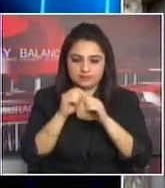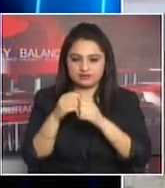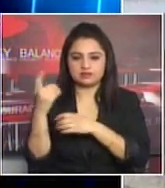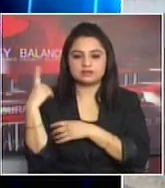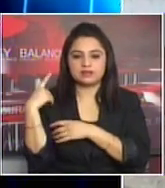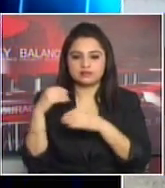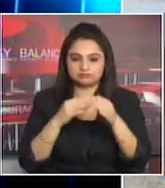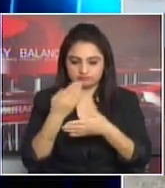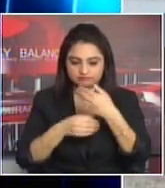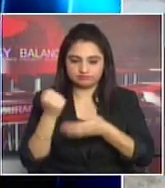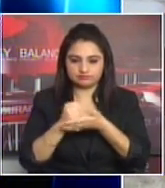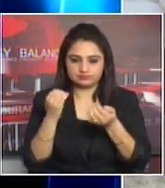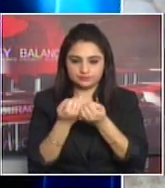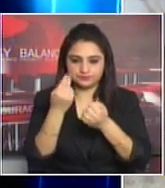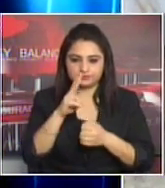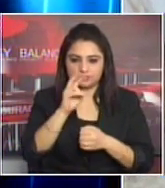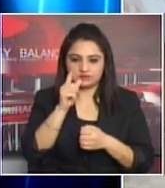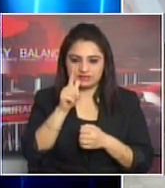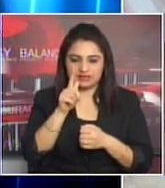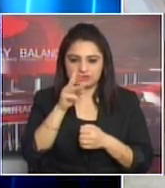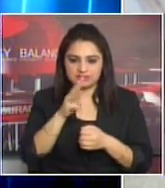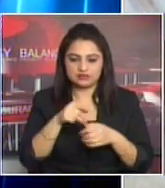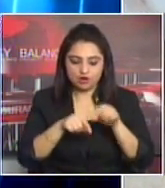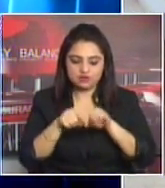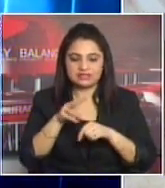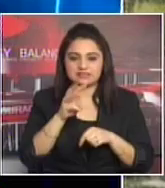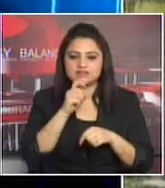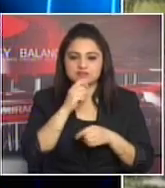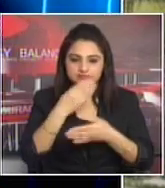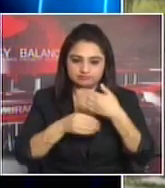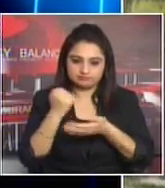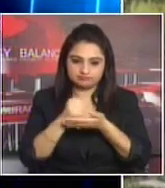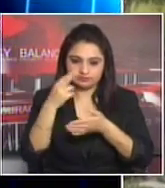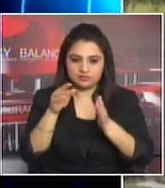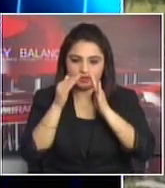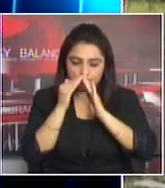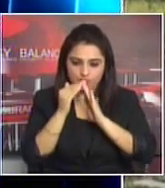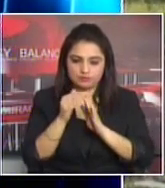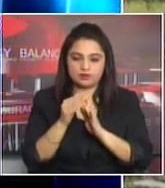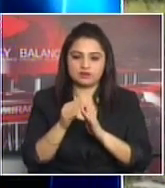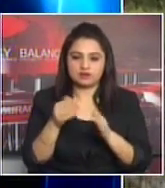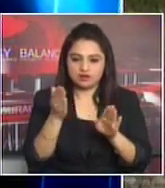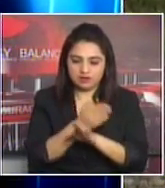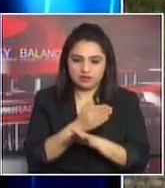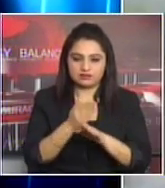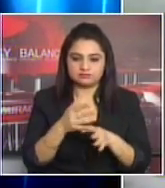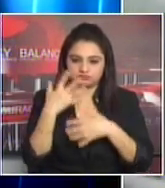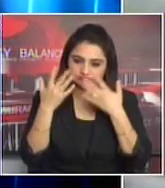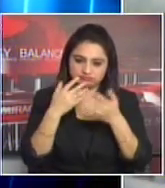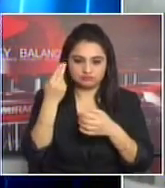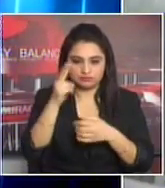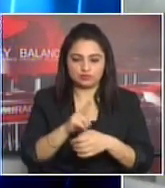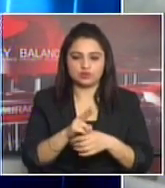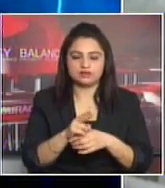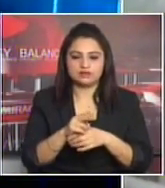थियो। 2073 असार 30 गते ठेक्का सम्झौता भएको उक्त भवन निर्माण योजना अहिले अलपत्र बनेको हो।